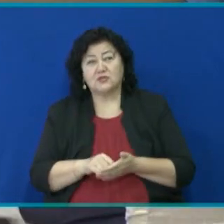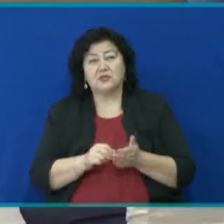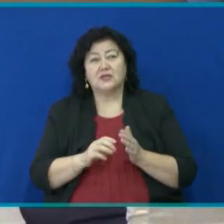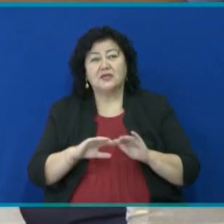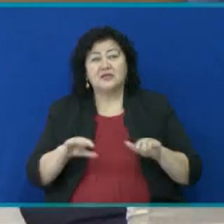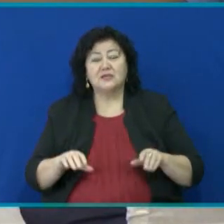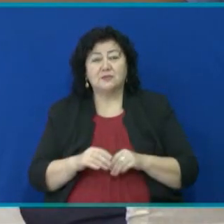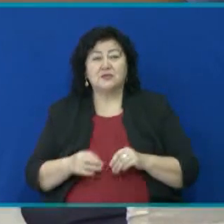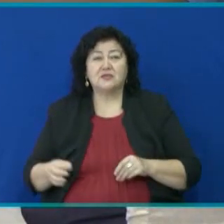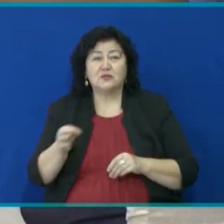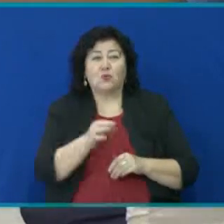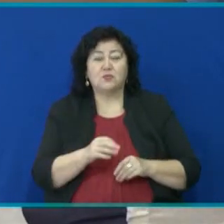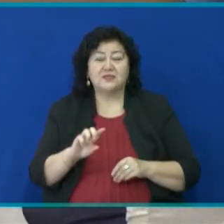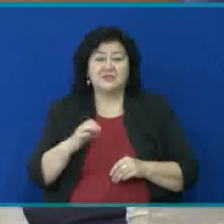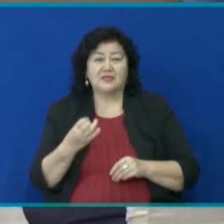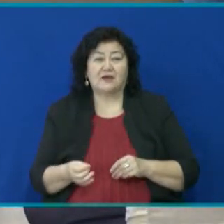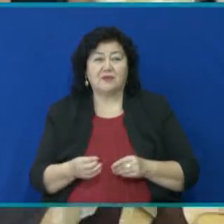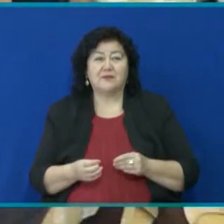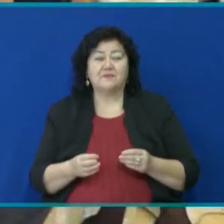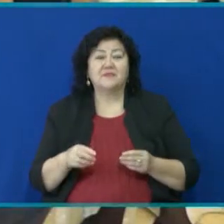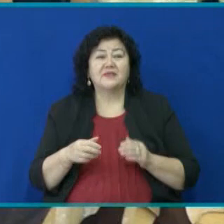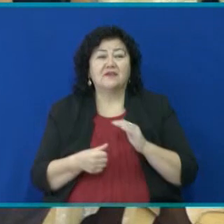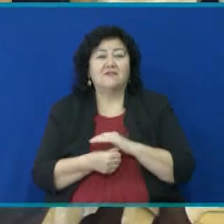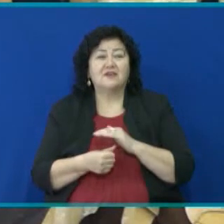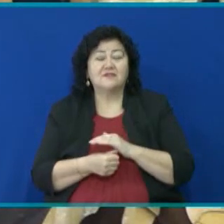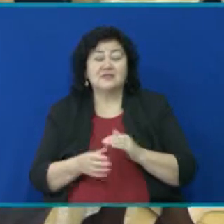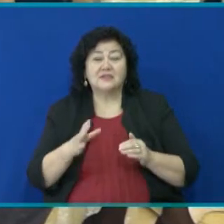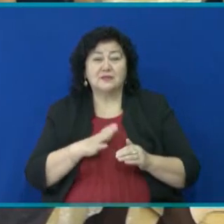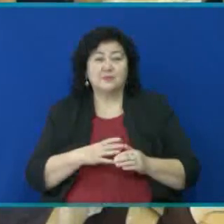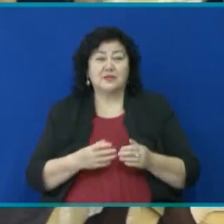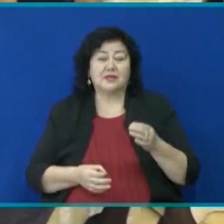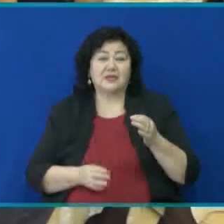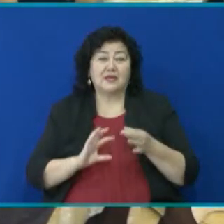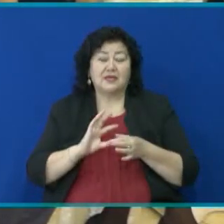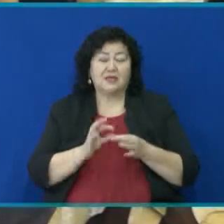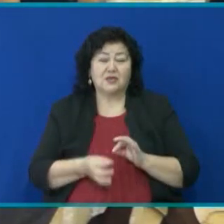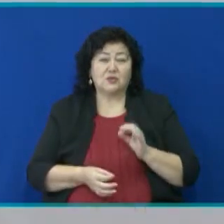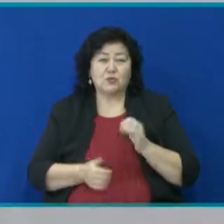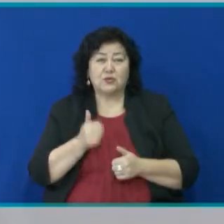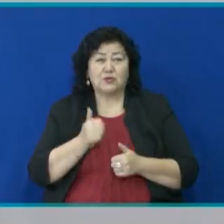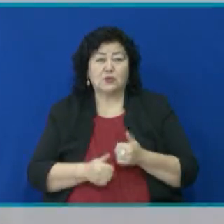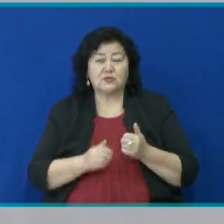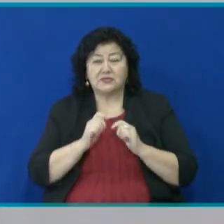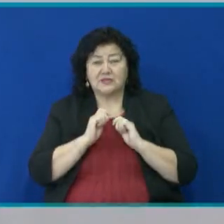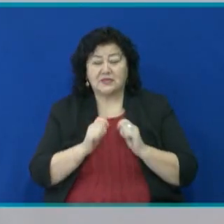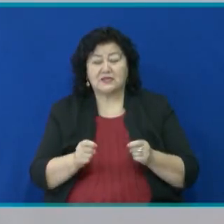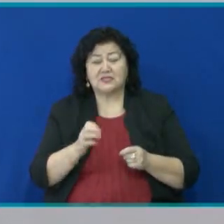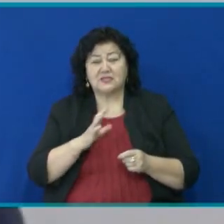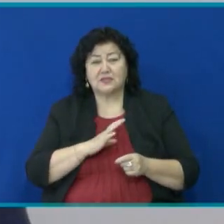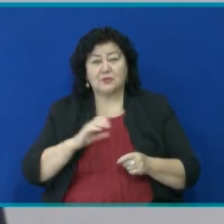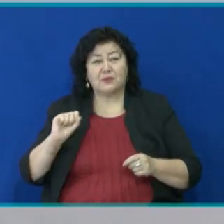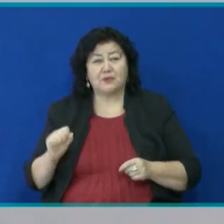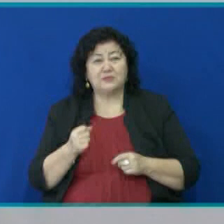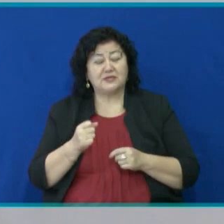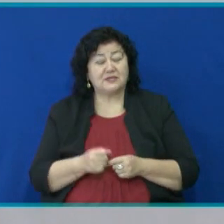семьи из области Абай. Во дворце бракосочетания были подведены итоги конкурса и награждены призеры.